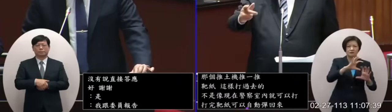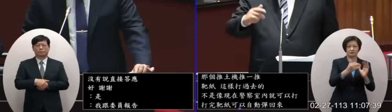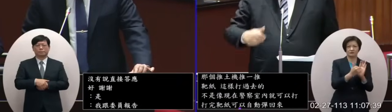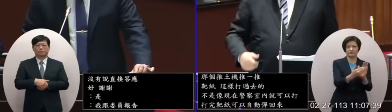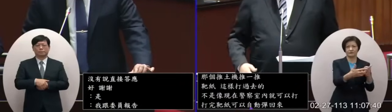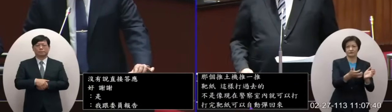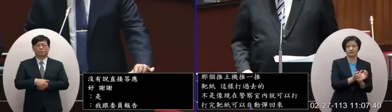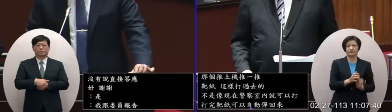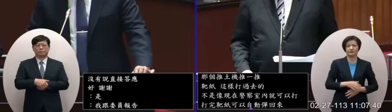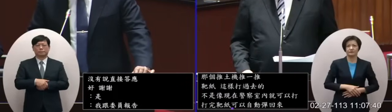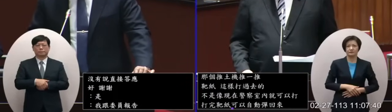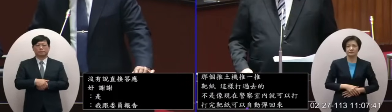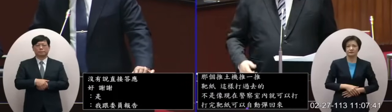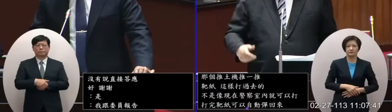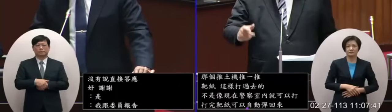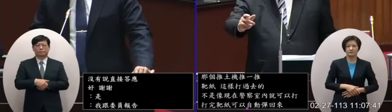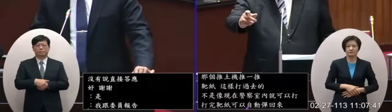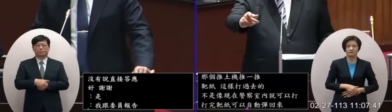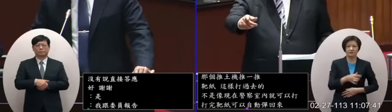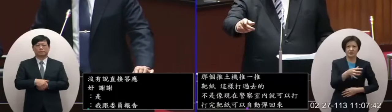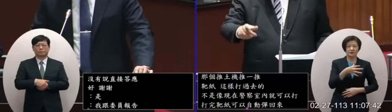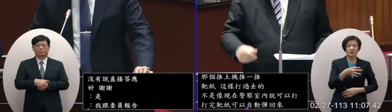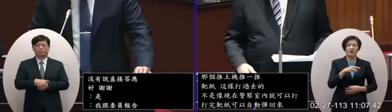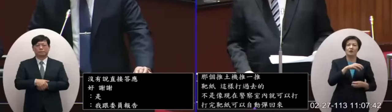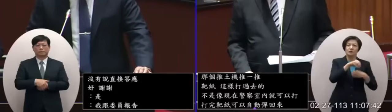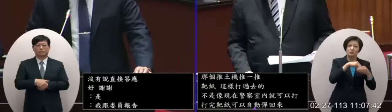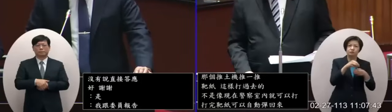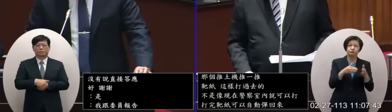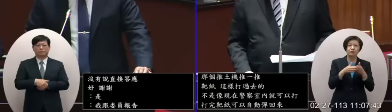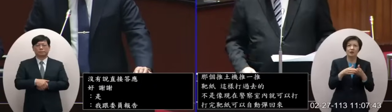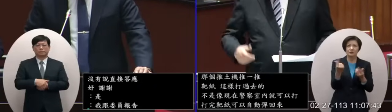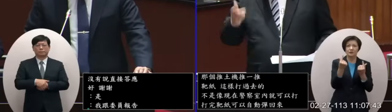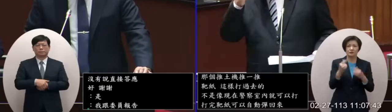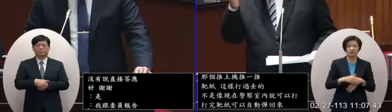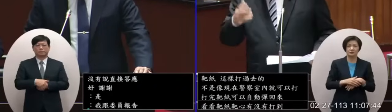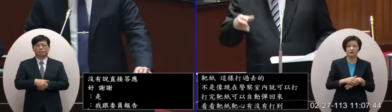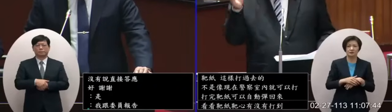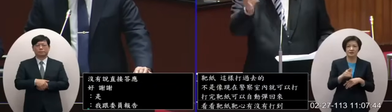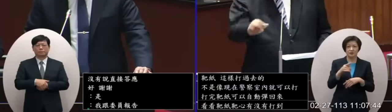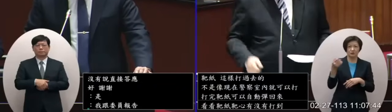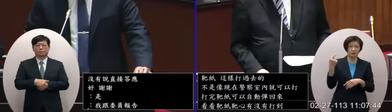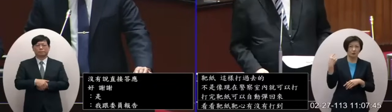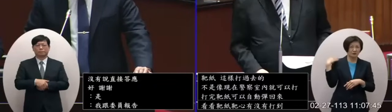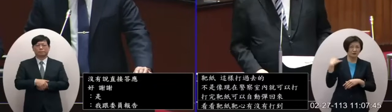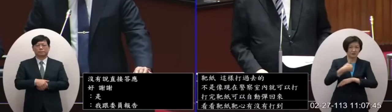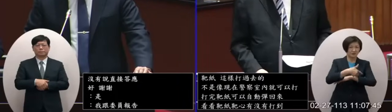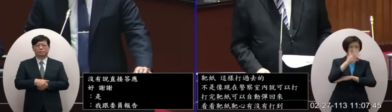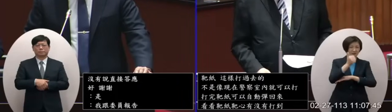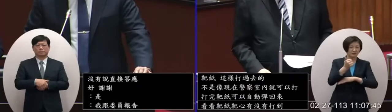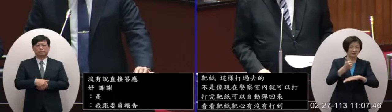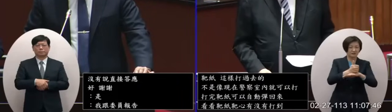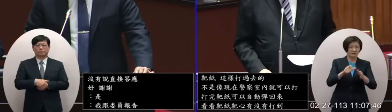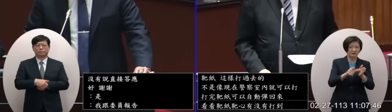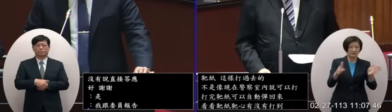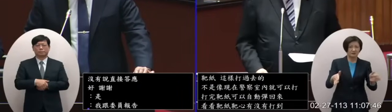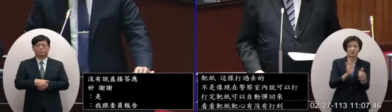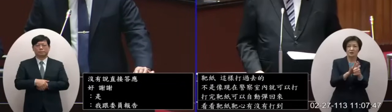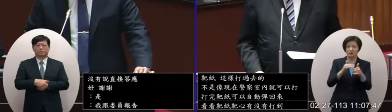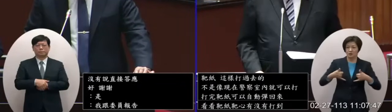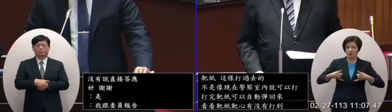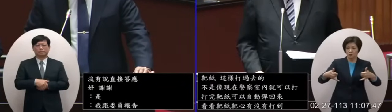防部预算很紧凑，我知道啊。他们里面那个马路啊，我当县长还是我帮他铺的嘞，我铺了很多